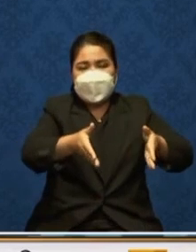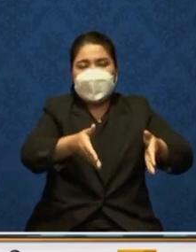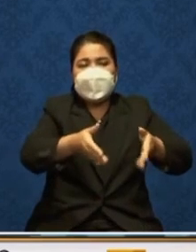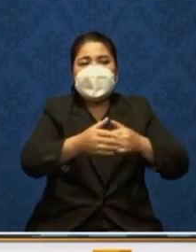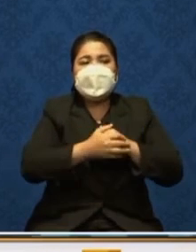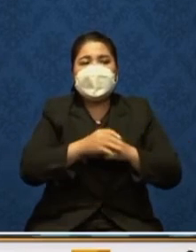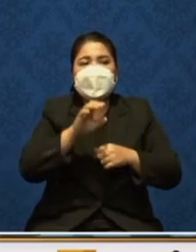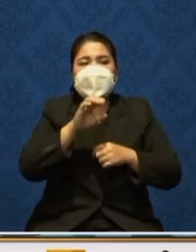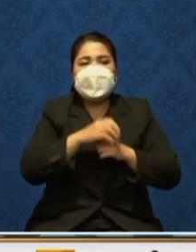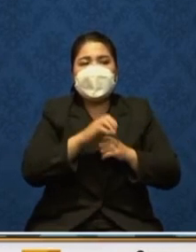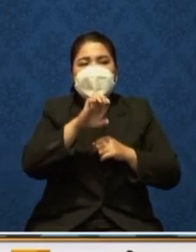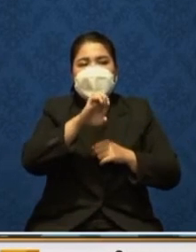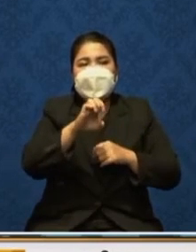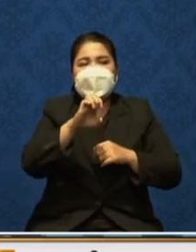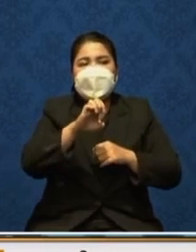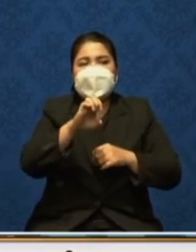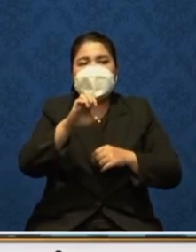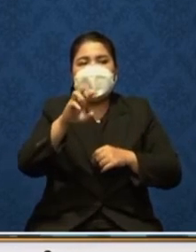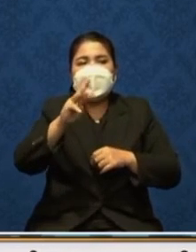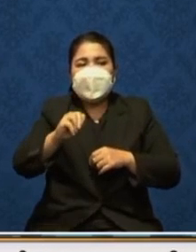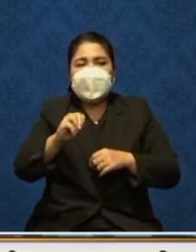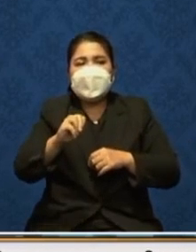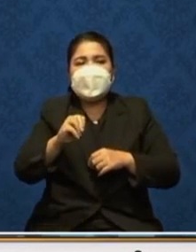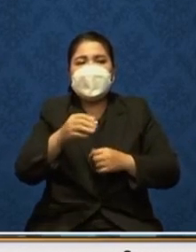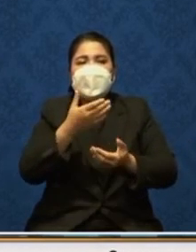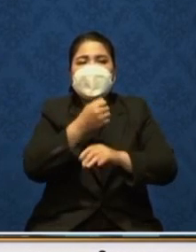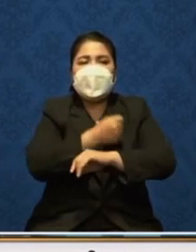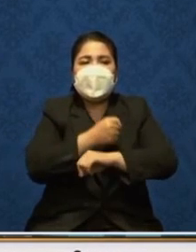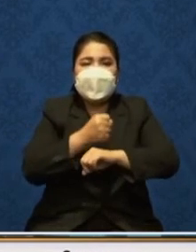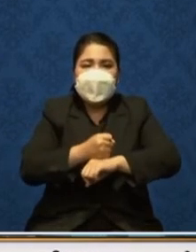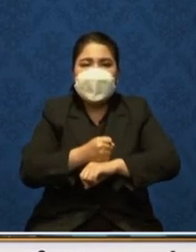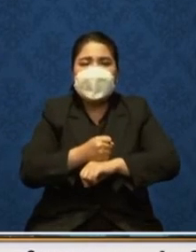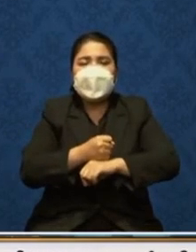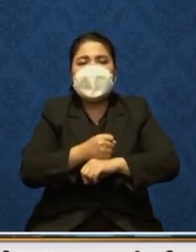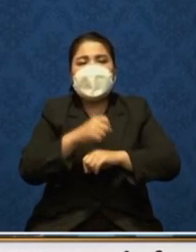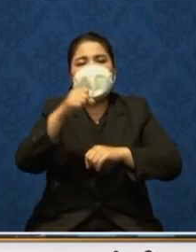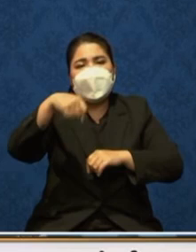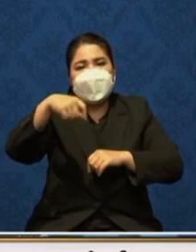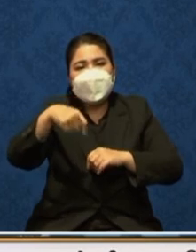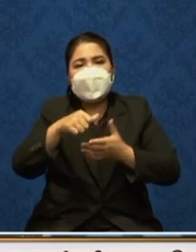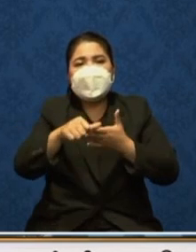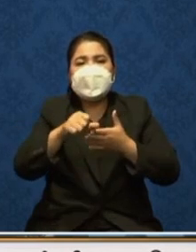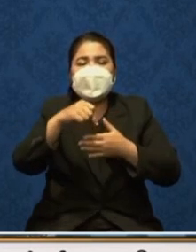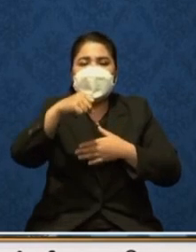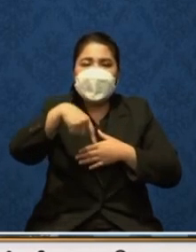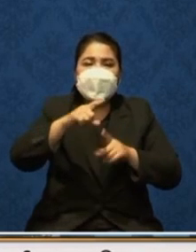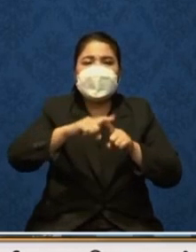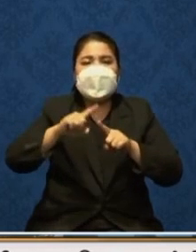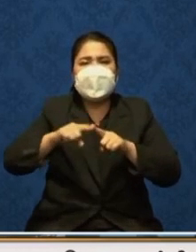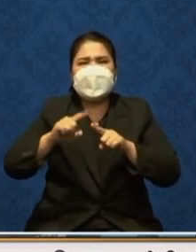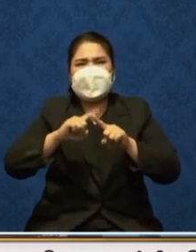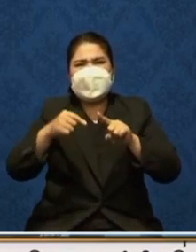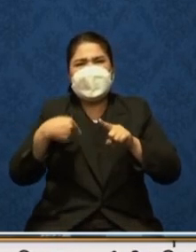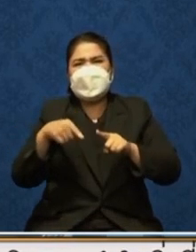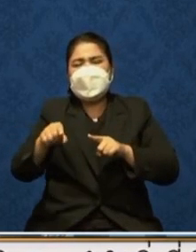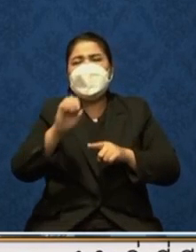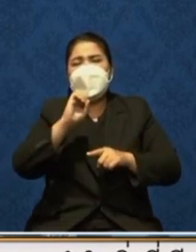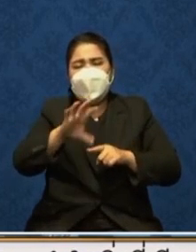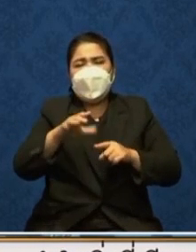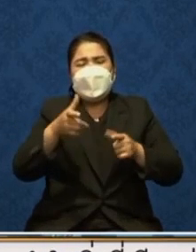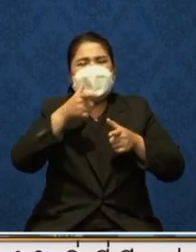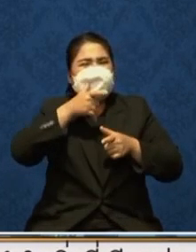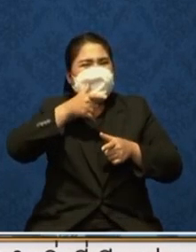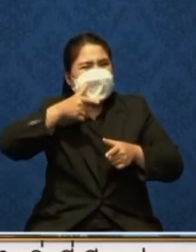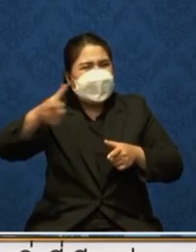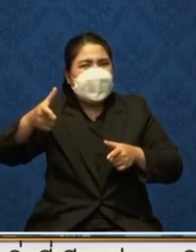E&Mครัแล้วก็ค่าเปนจัการซมบลงลายปีก็คอ O&Mแต่การที่ท่านสรางแบบใหญ่เวอร์ ลงทุนมากเวอร์